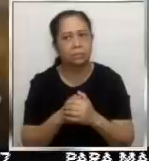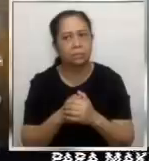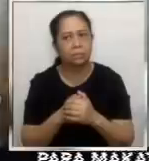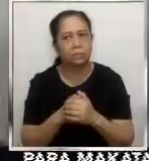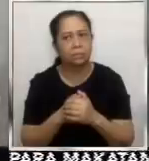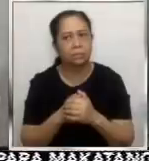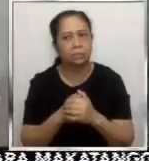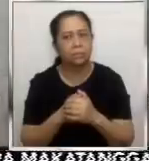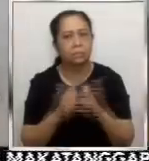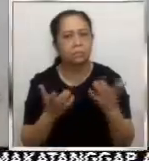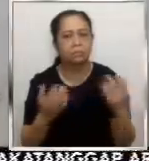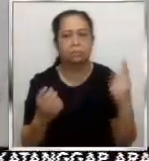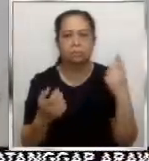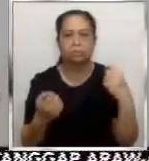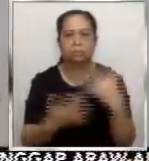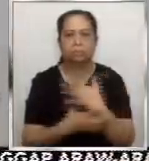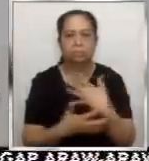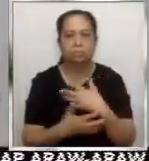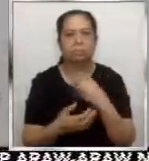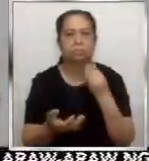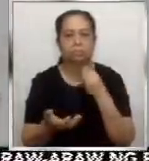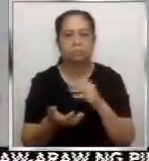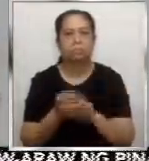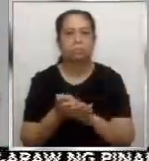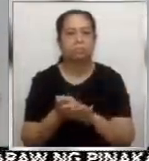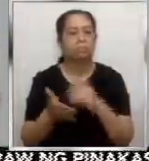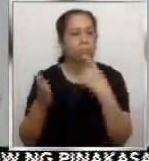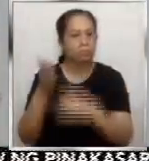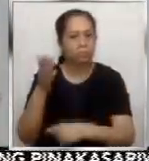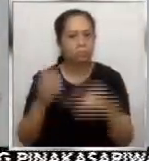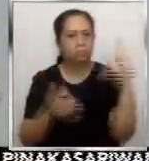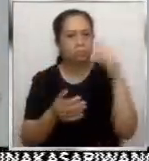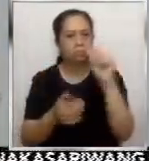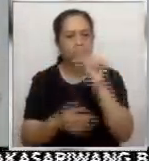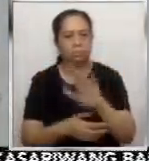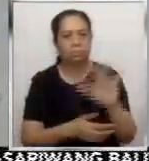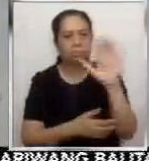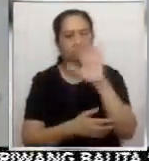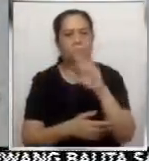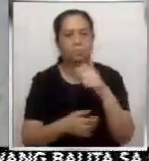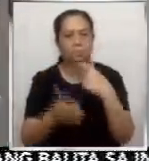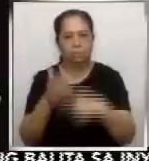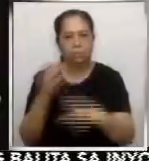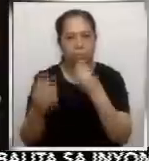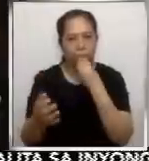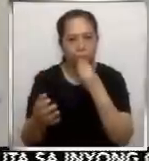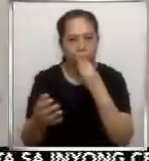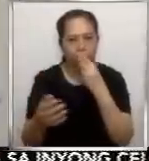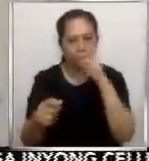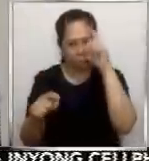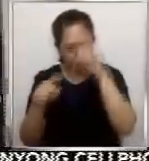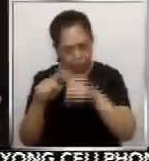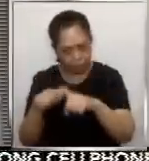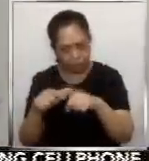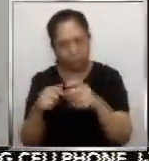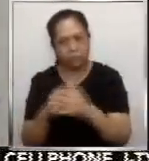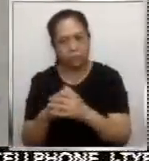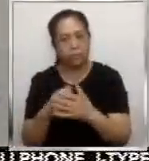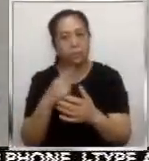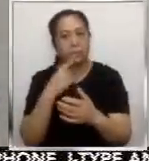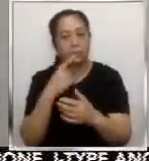here. Sinagot naman daw ng kanyang airline na AirAsia ang gasto sa pagkain at matutuluyan. Ayon sa